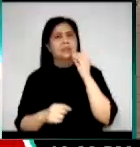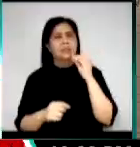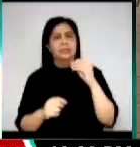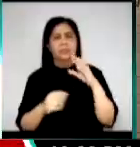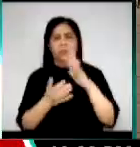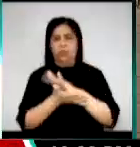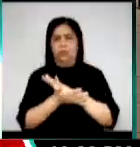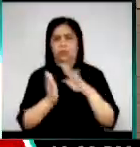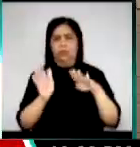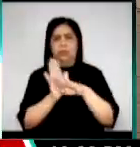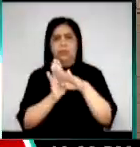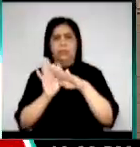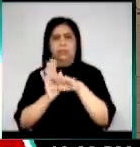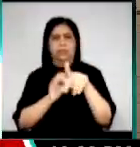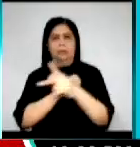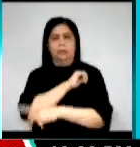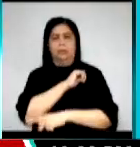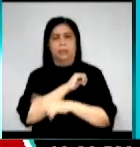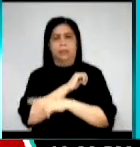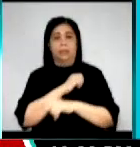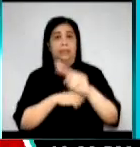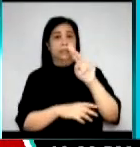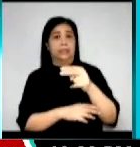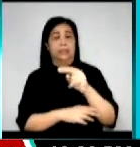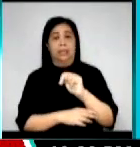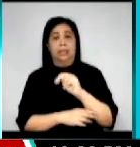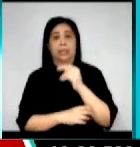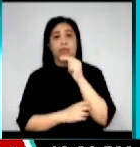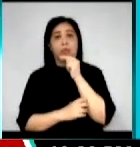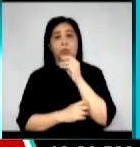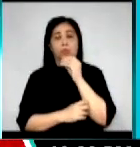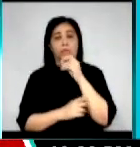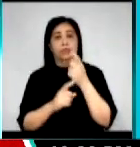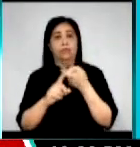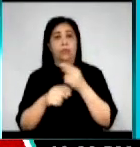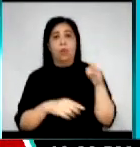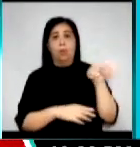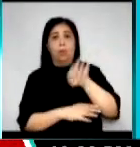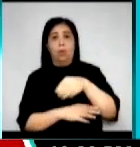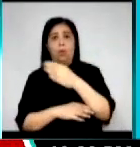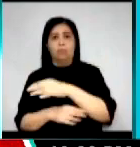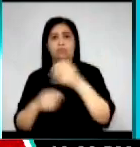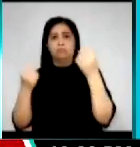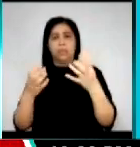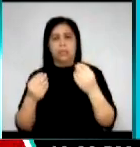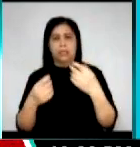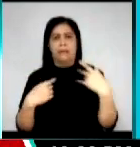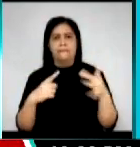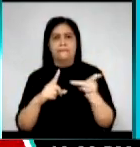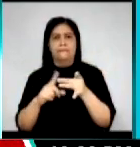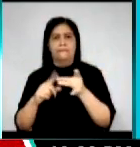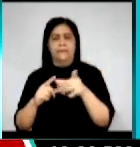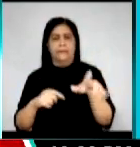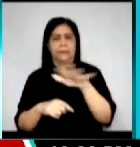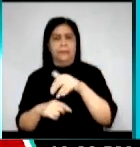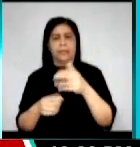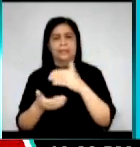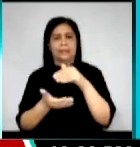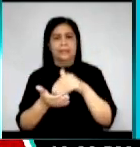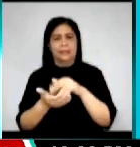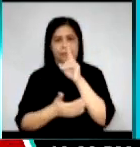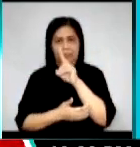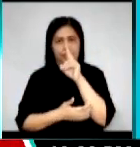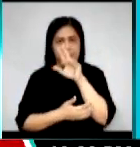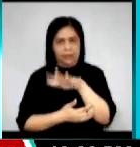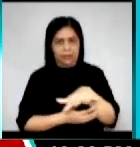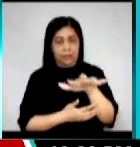probinsya. Pumapangalawang Negros Oriental sa Bohol Province sa may pinakamaraming active cases sa buong Central Visayas. Kung sa ilang